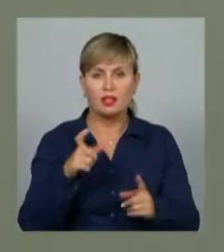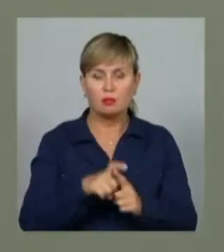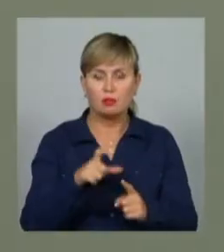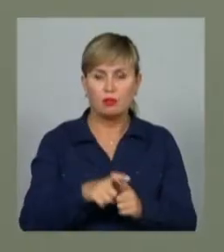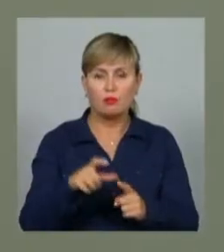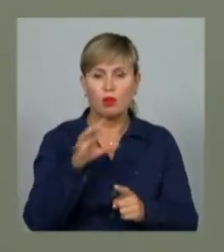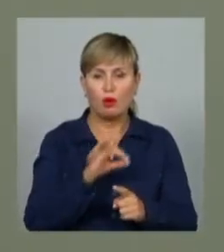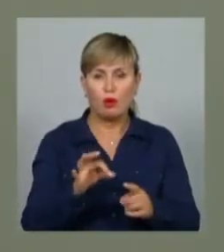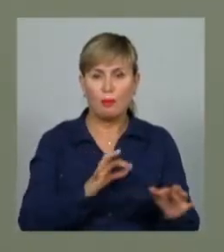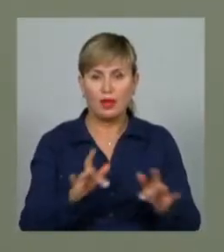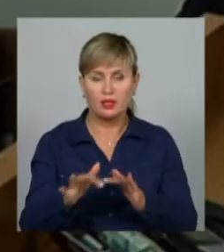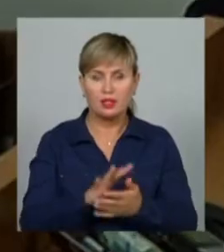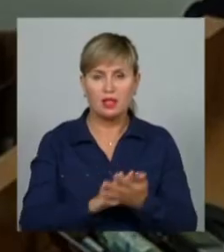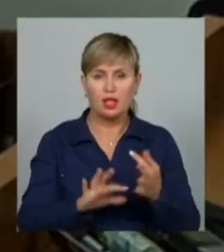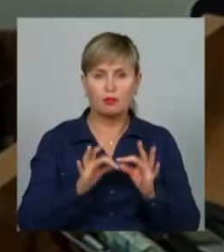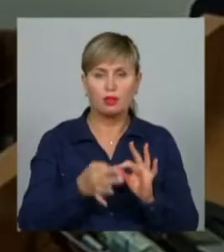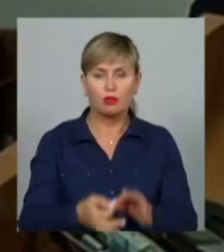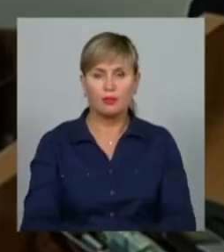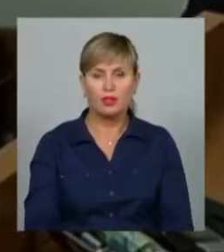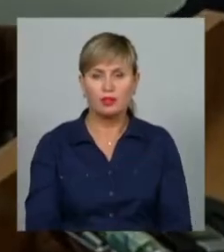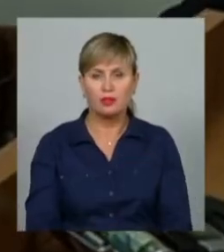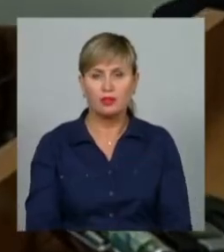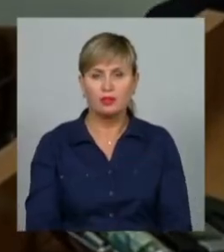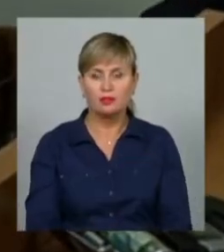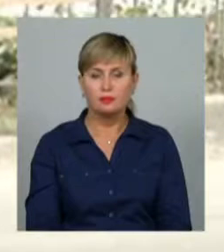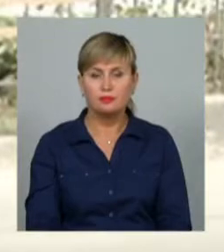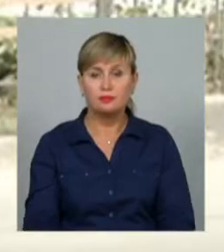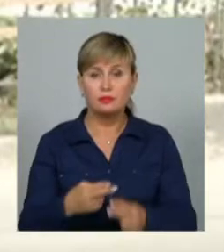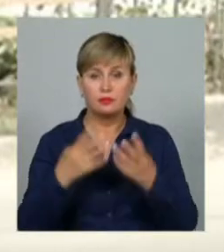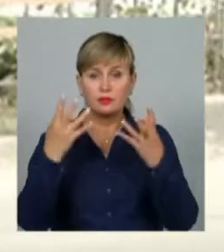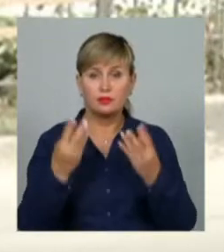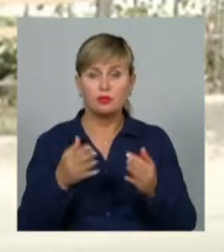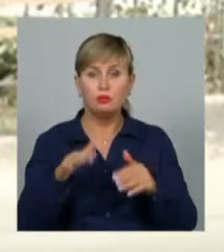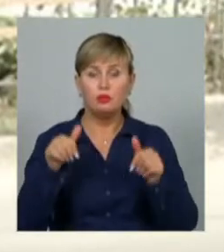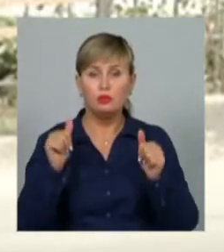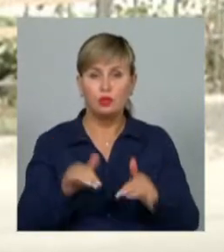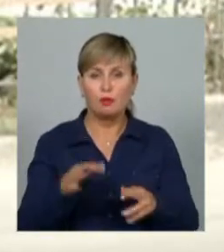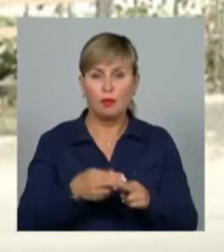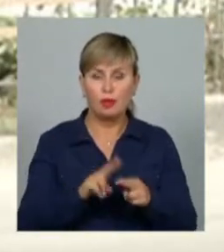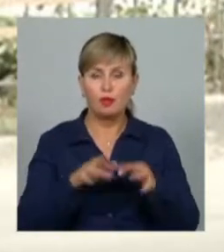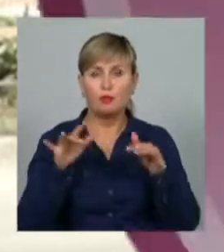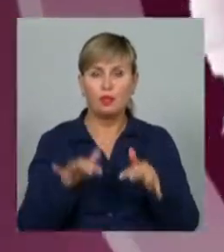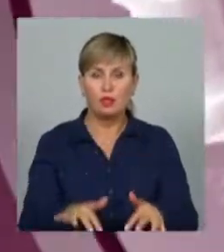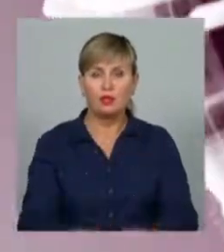О громком процессе материал Рамины Мирзалимовой. Именно в этот день будет вынесен приговор по этому громкому делу.